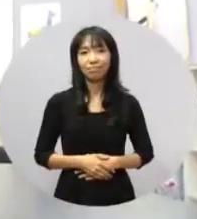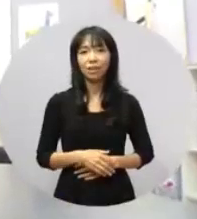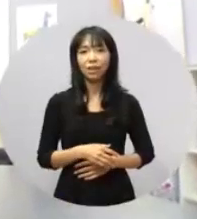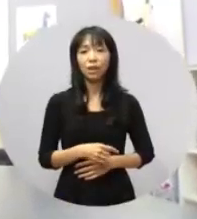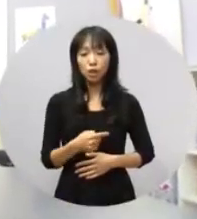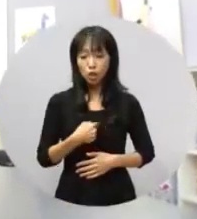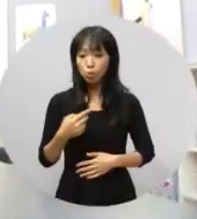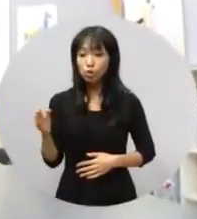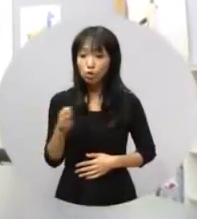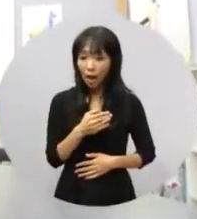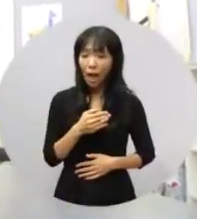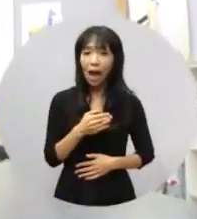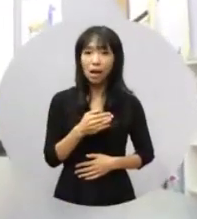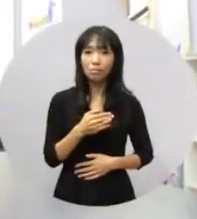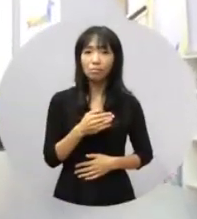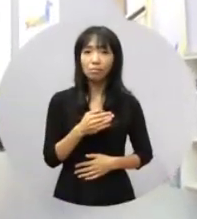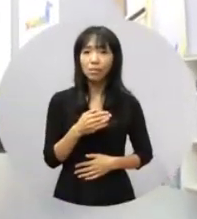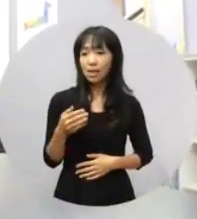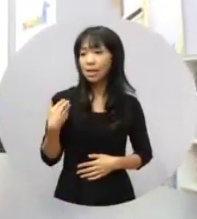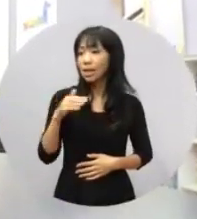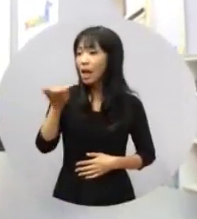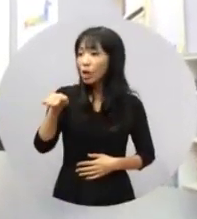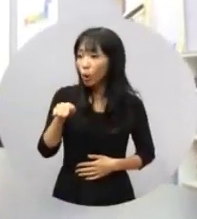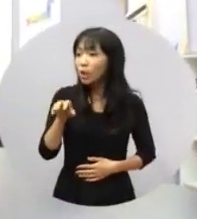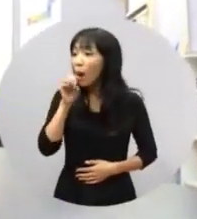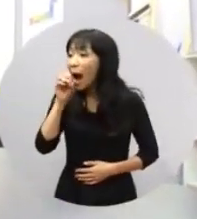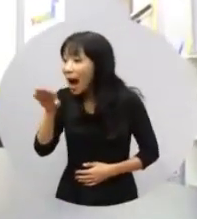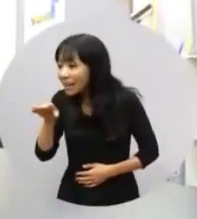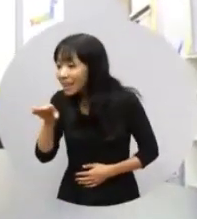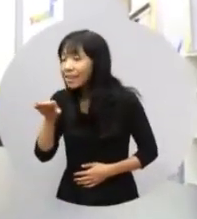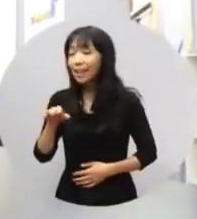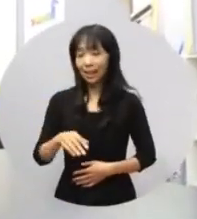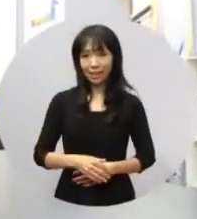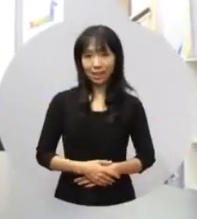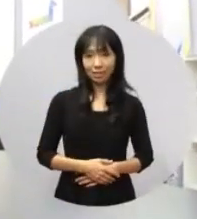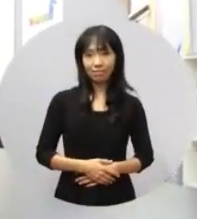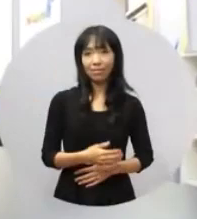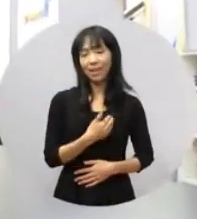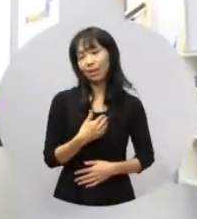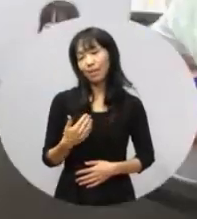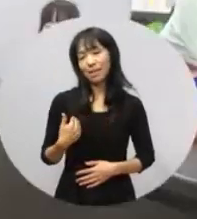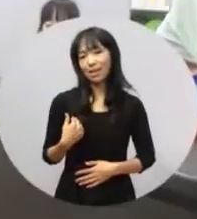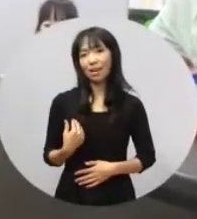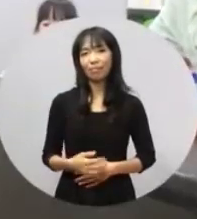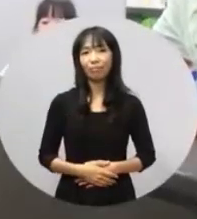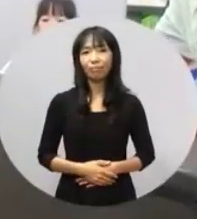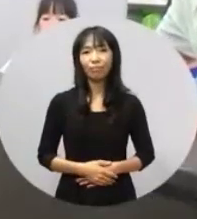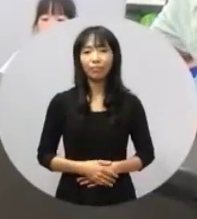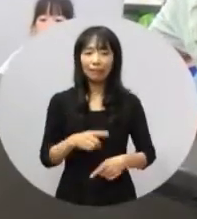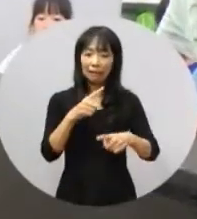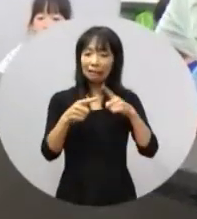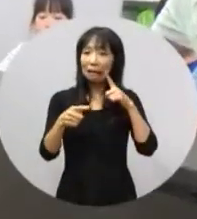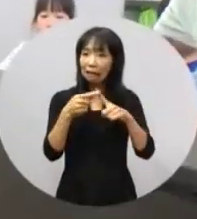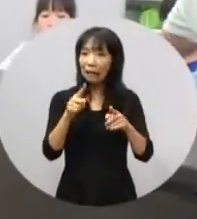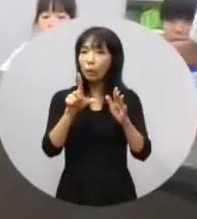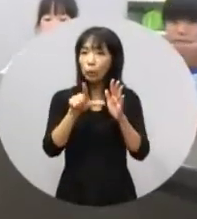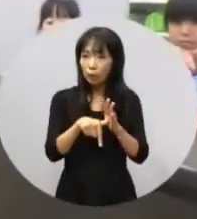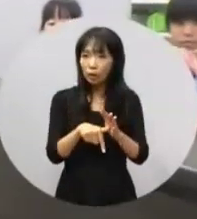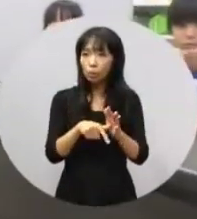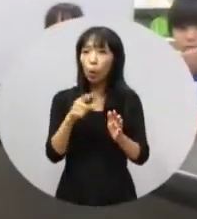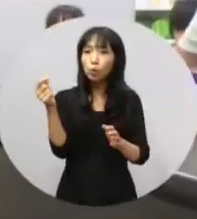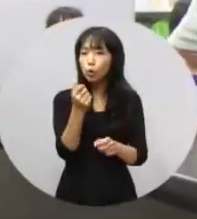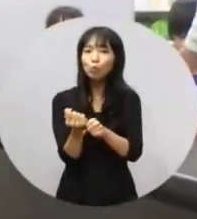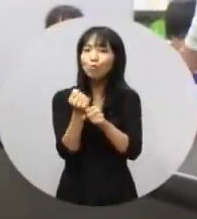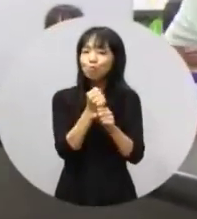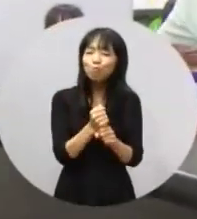積極的に知らない言葉にも話しかけたりとかはできた転換した時にする中